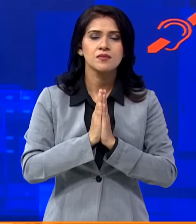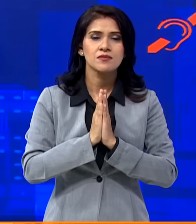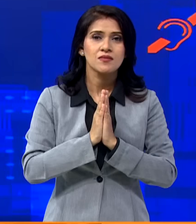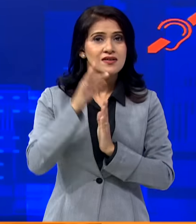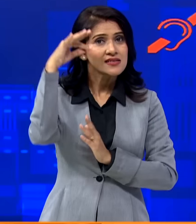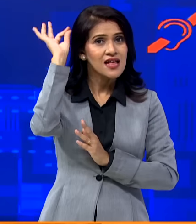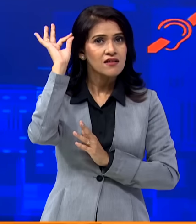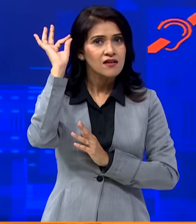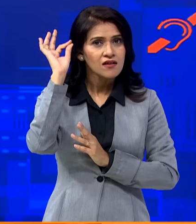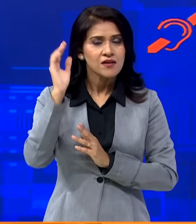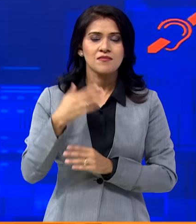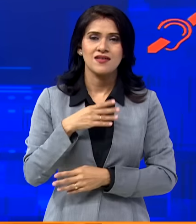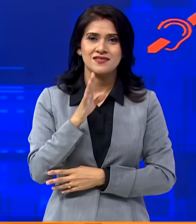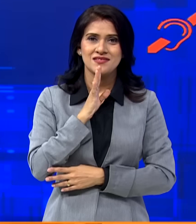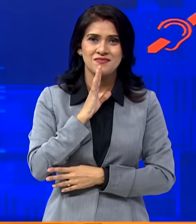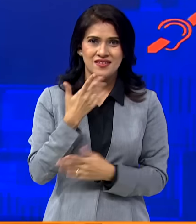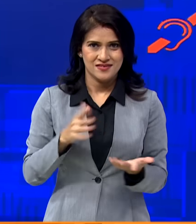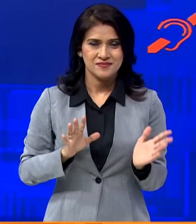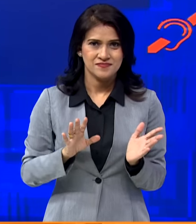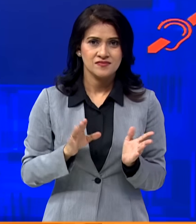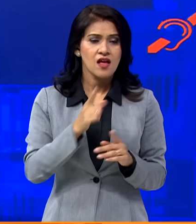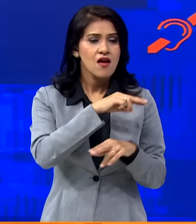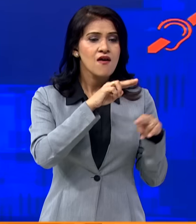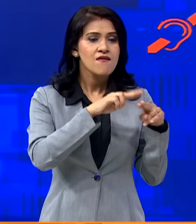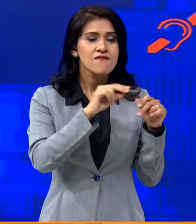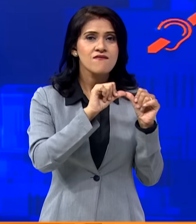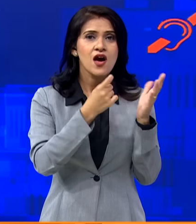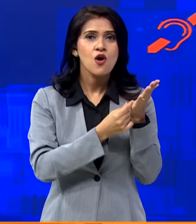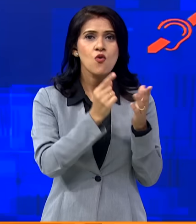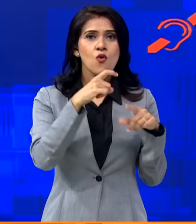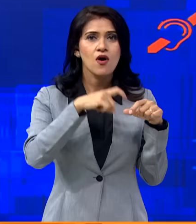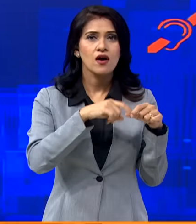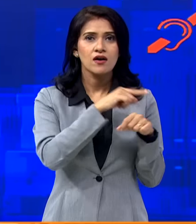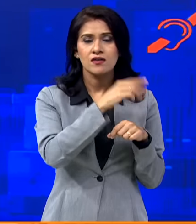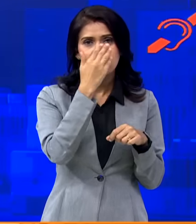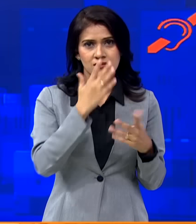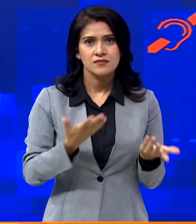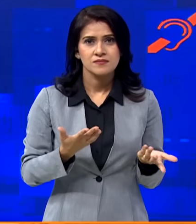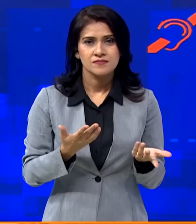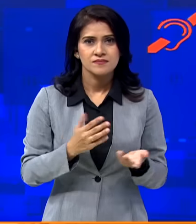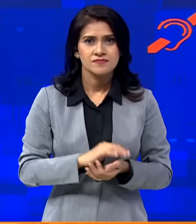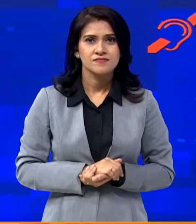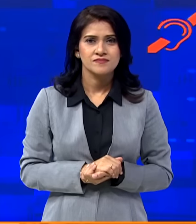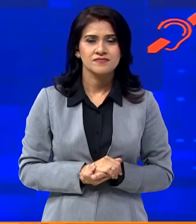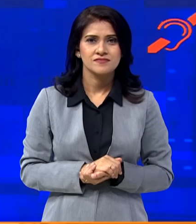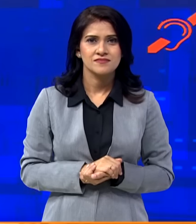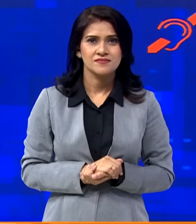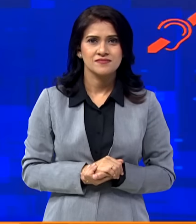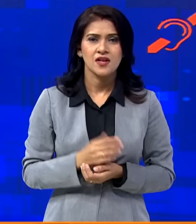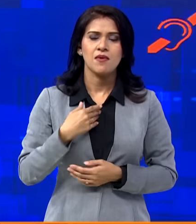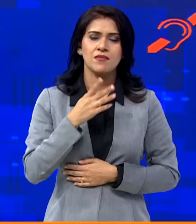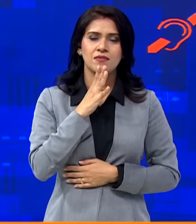है मैंने एक मंत्र पढ़ा ओम इंडियन मुजाहिदीन हन फट